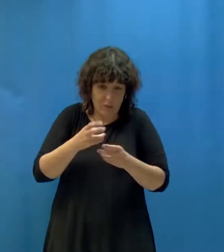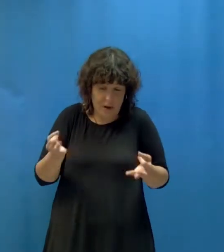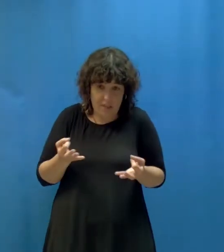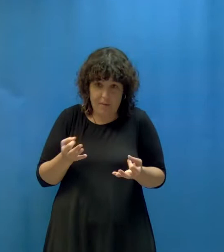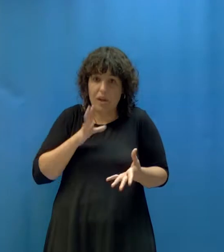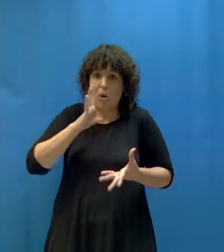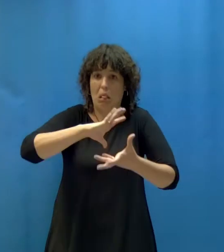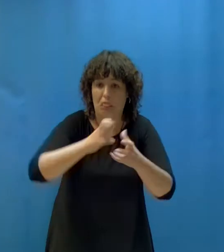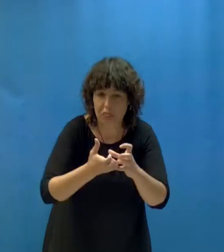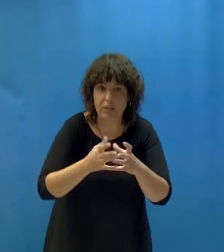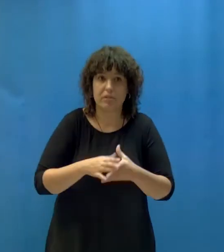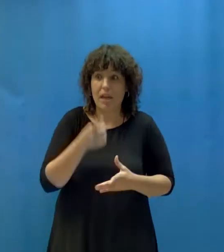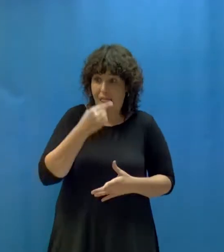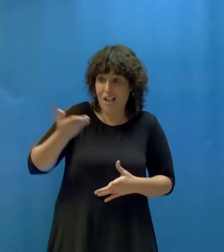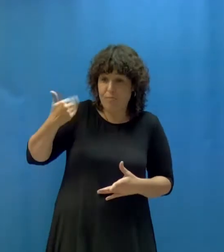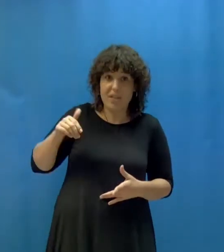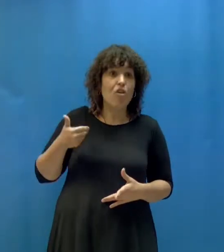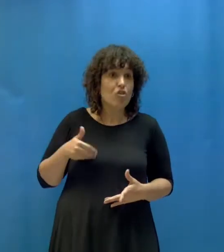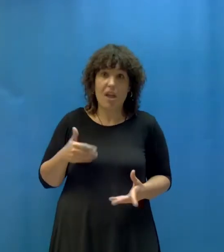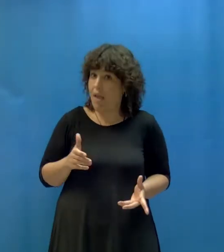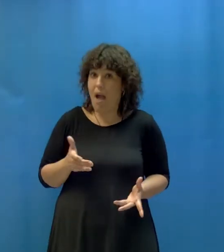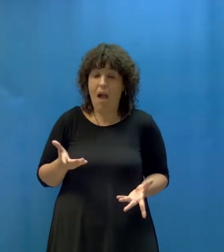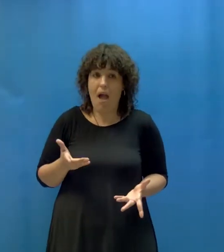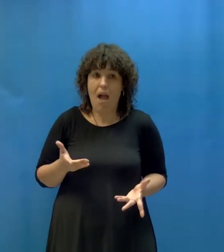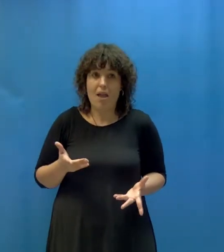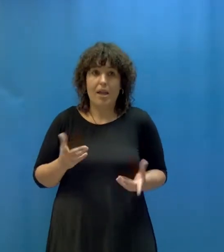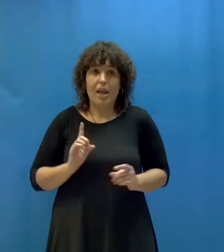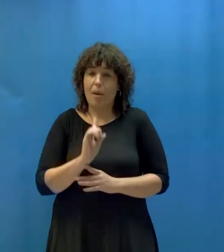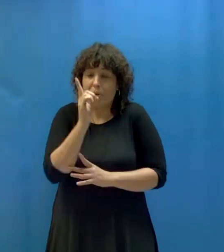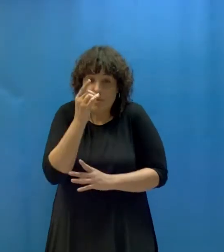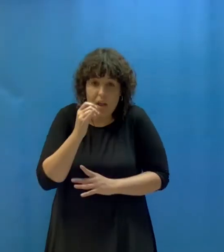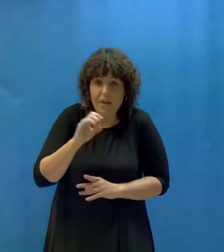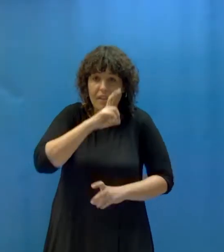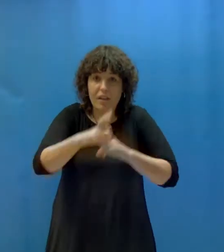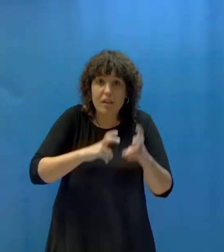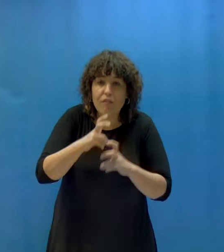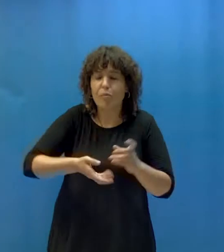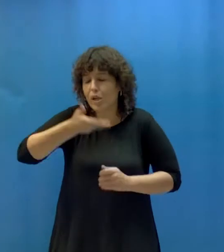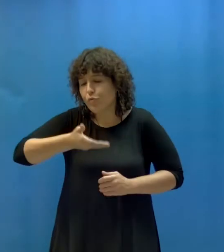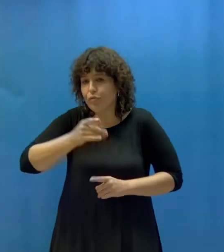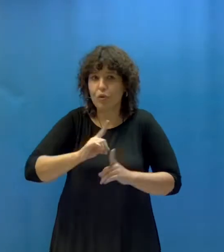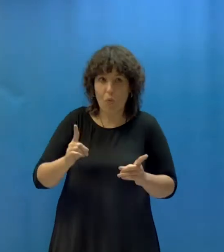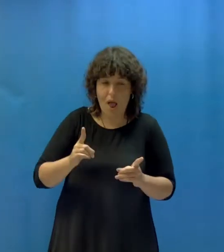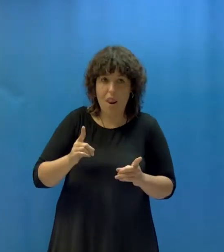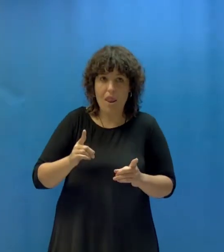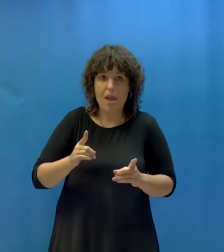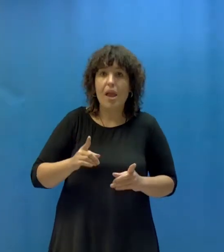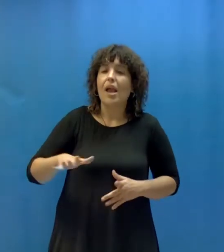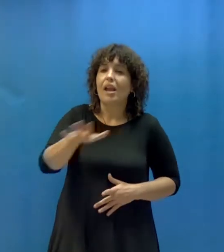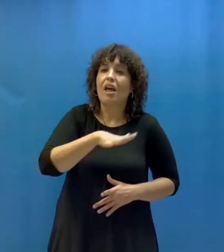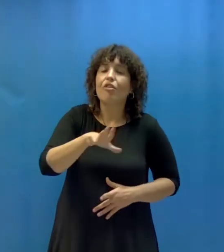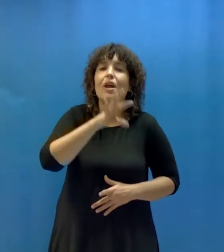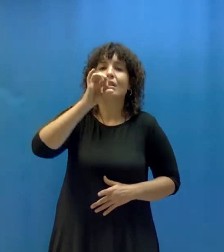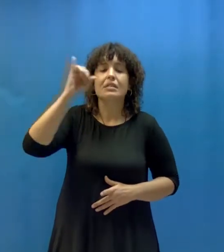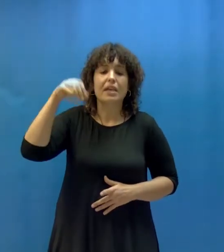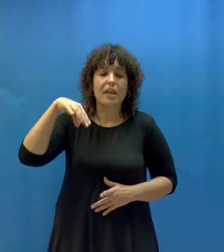desgast. Ja l'any passat, per aquesta data, vam iniciar la primera tongada de grans reformes importants, sobretot en la zona del Sindical, pistes de